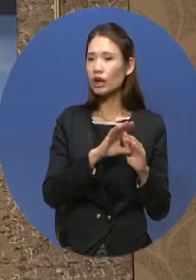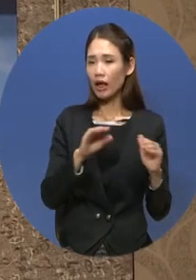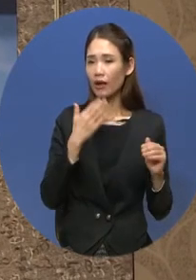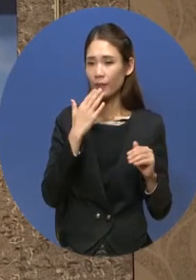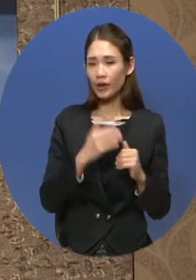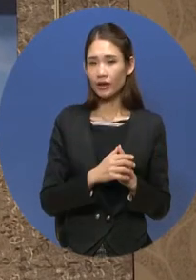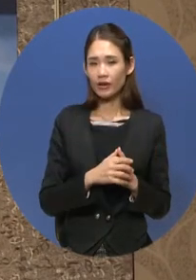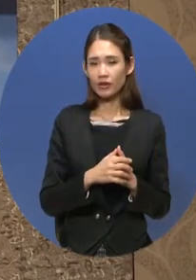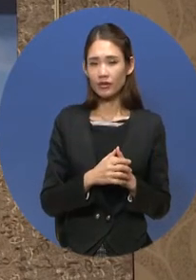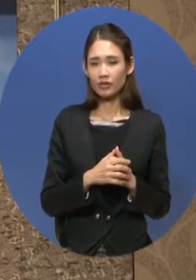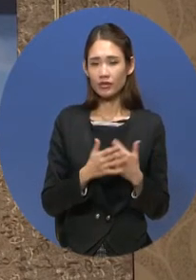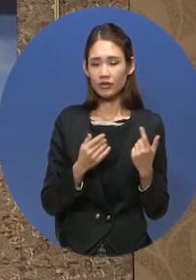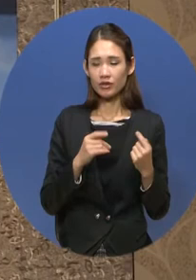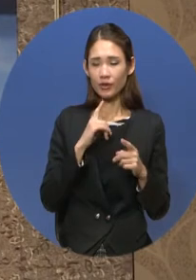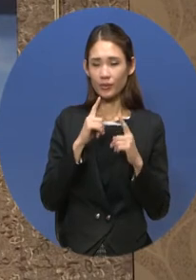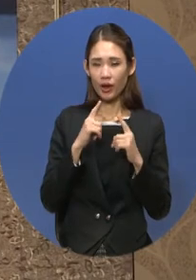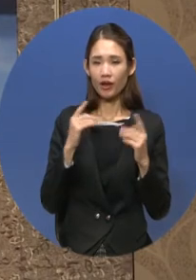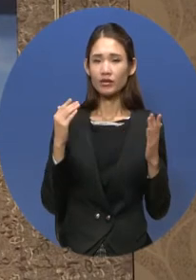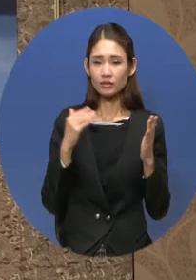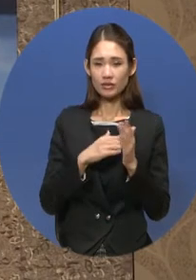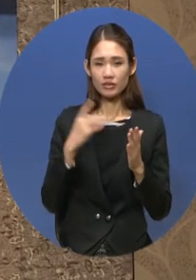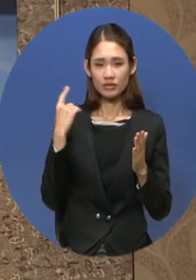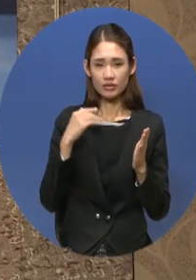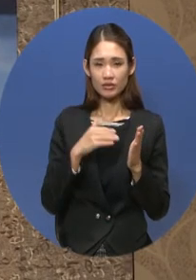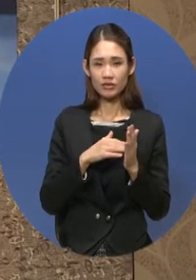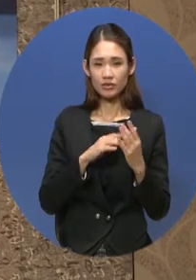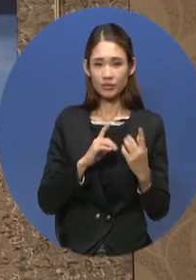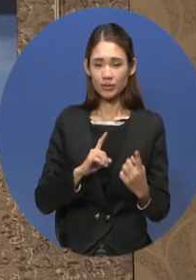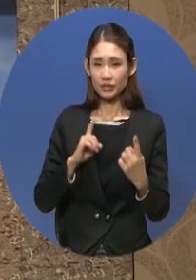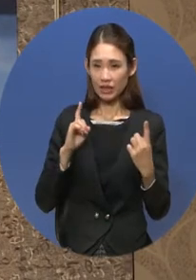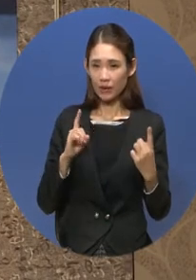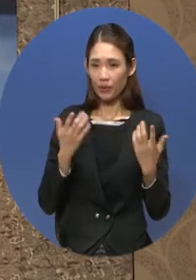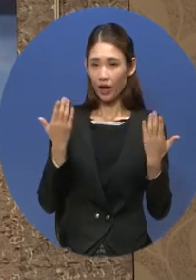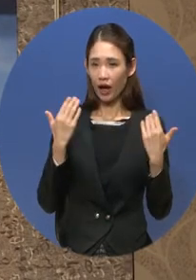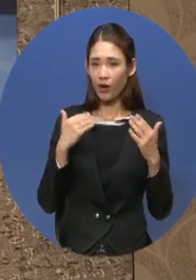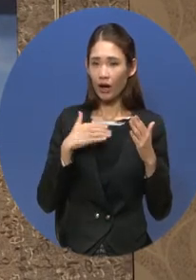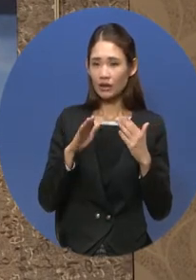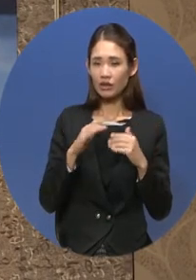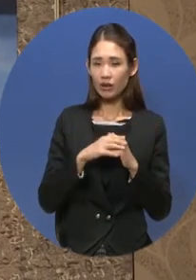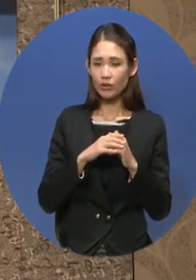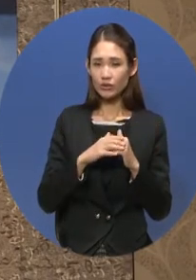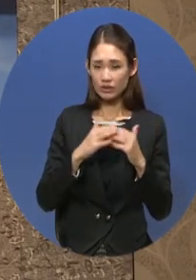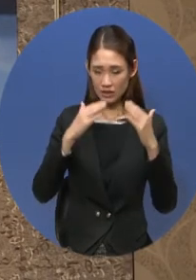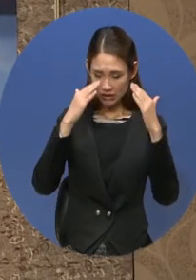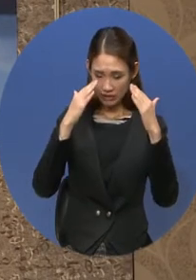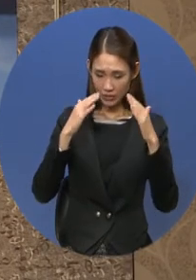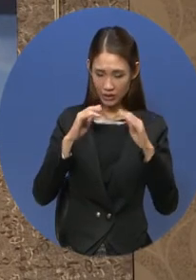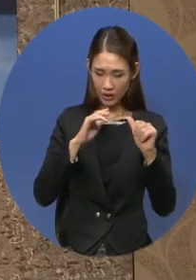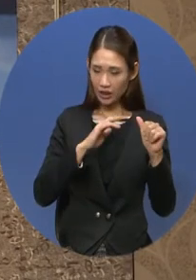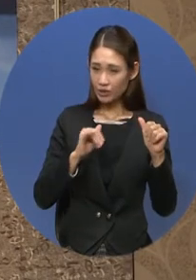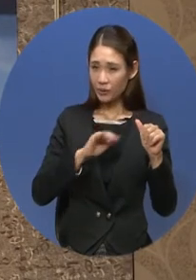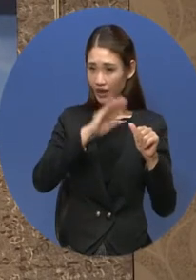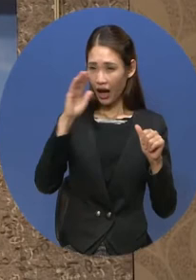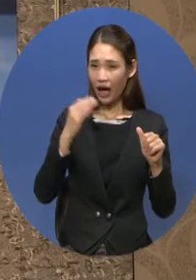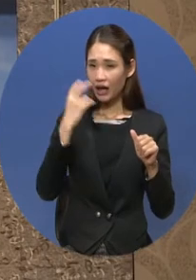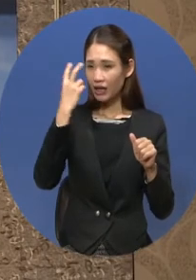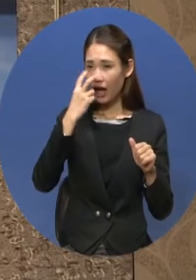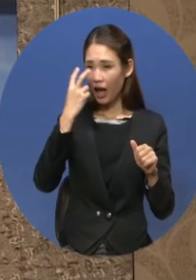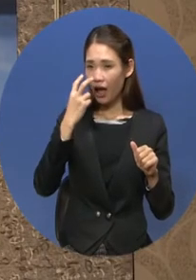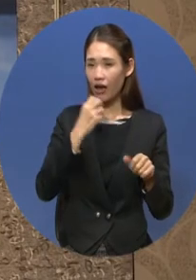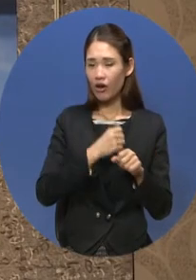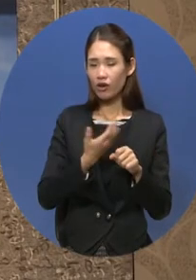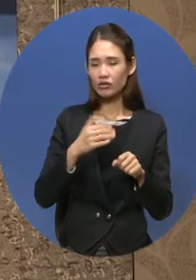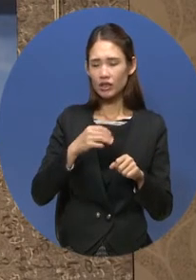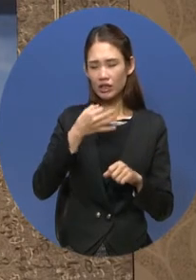되더라. 이런 얘기들을 했고요. 네. 또 비대면이어서 학교를 안 가고 다섯 명을 다 집에서 이렇게 보게 되었는데 네. 거기에서도 굉장히 힘들